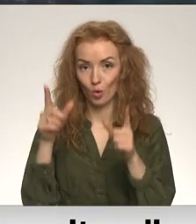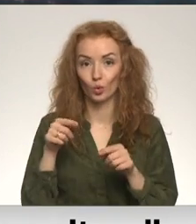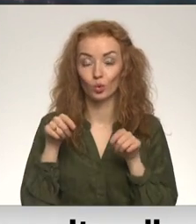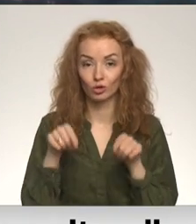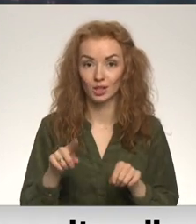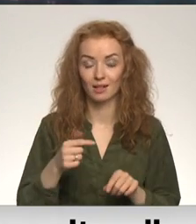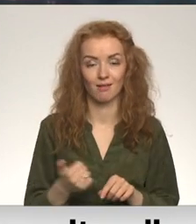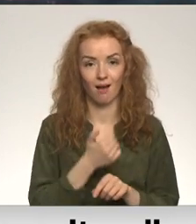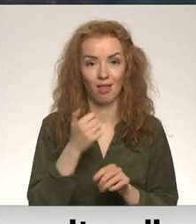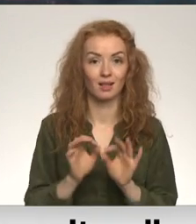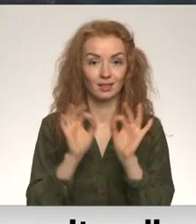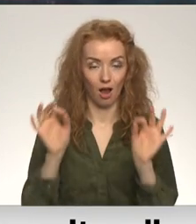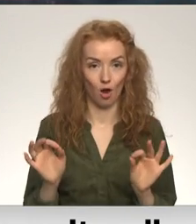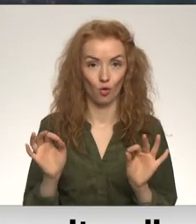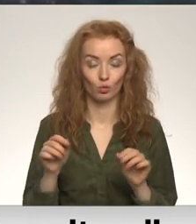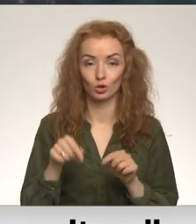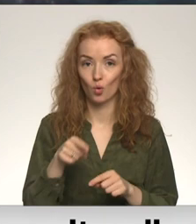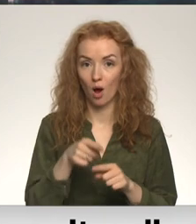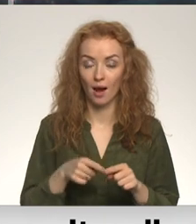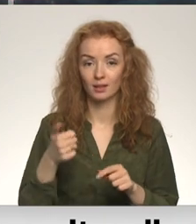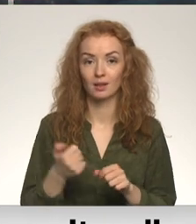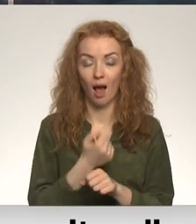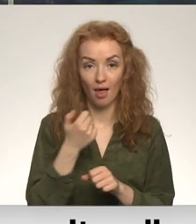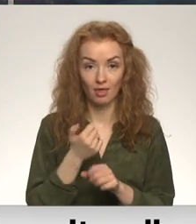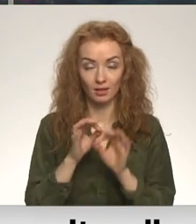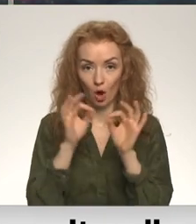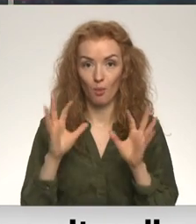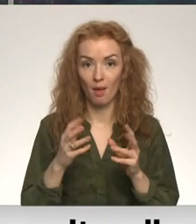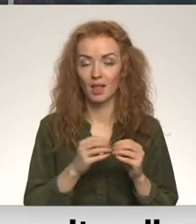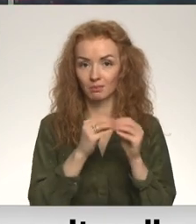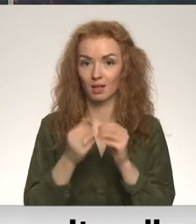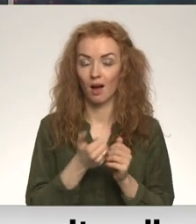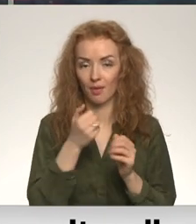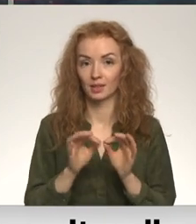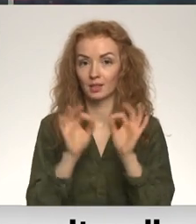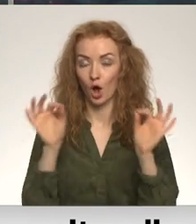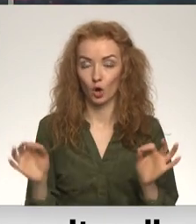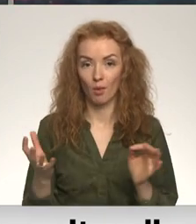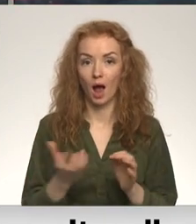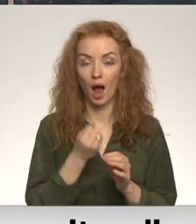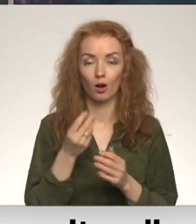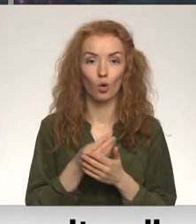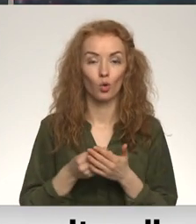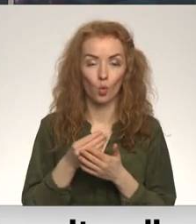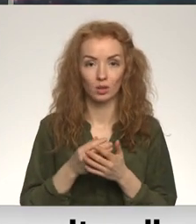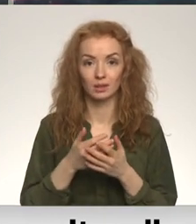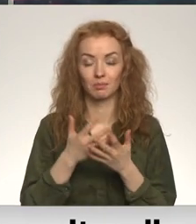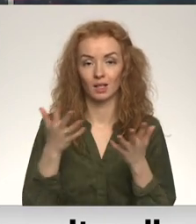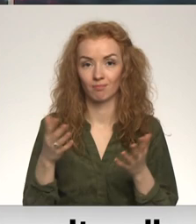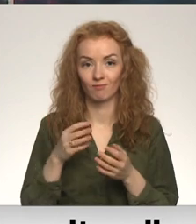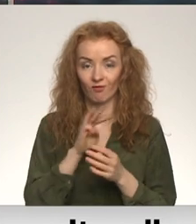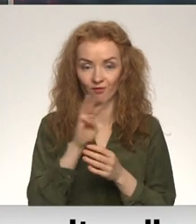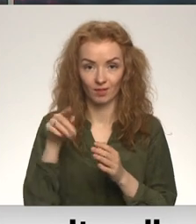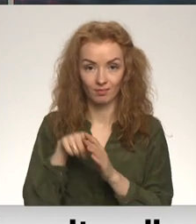gada sākums. Šoreiz gan ne tikai gada, bet veselas dekādas sākums, jo ar nozīmīgas digitālās platformas atvēršanu